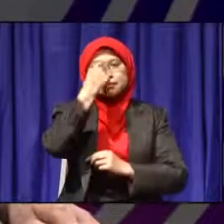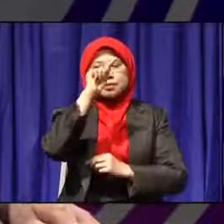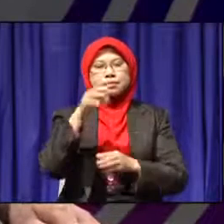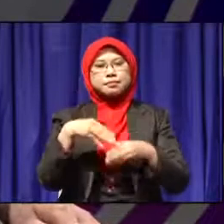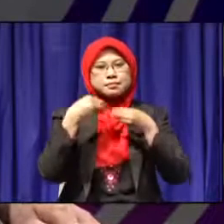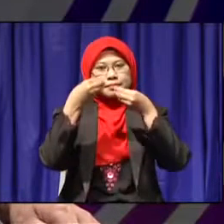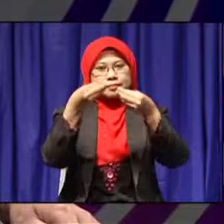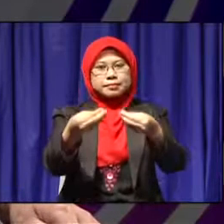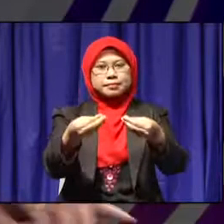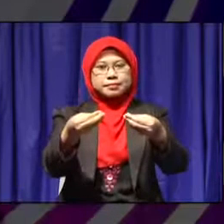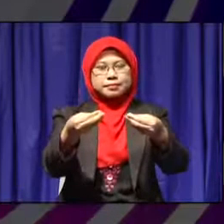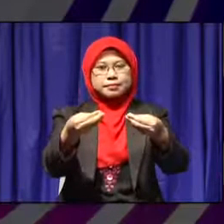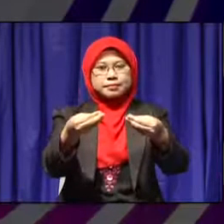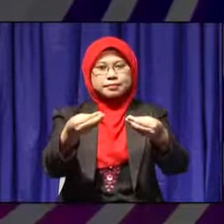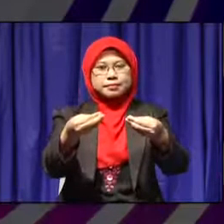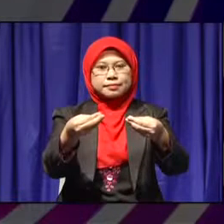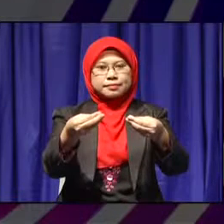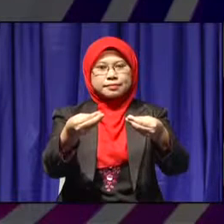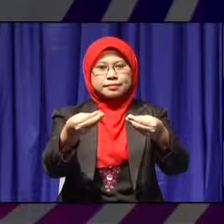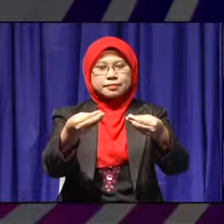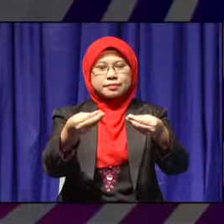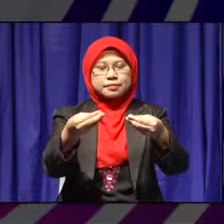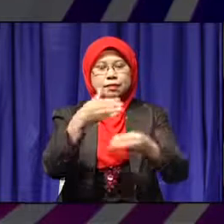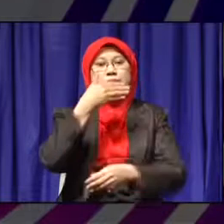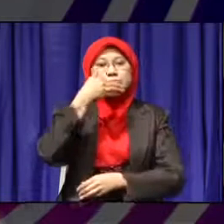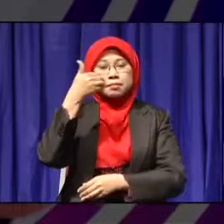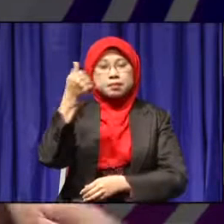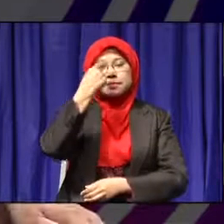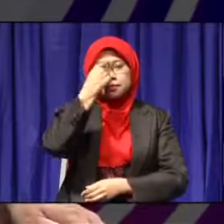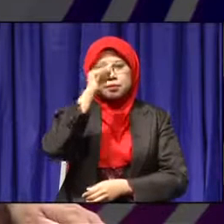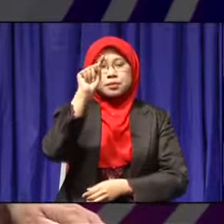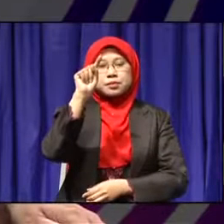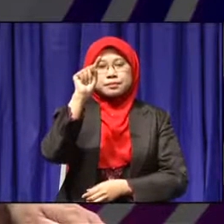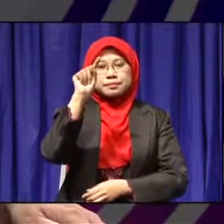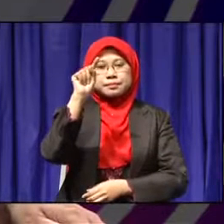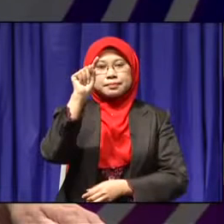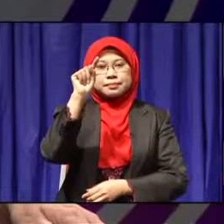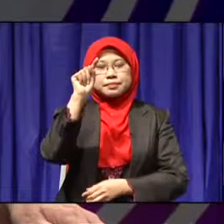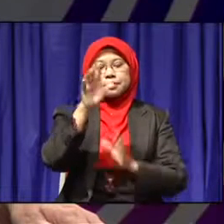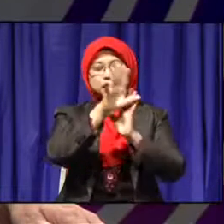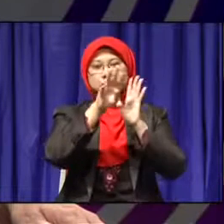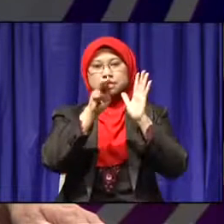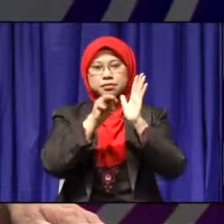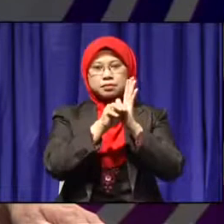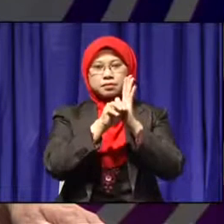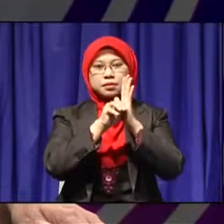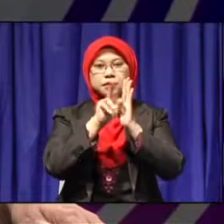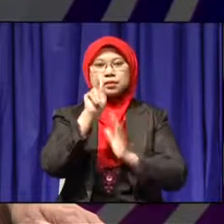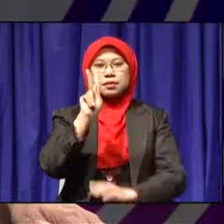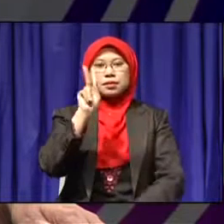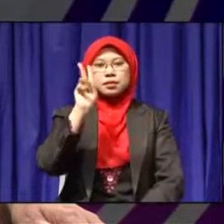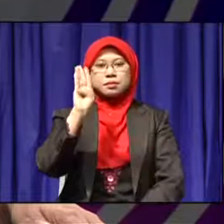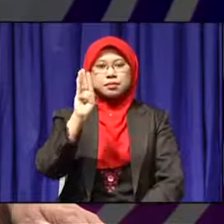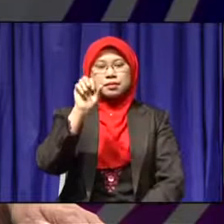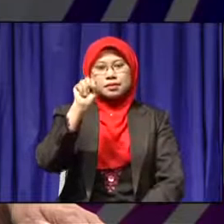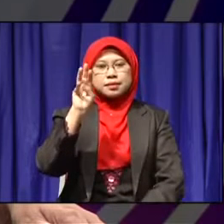memberikan kado yang lebih baik kepada my God dalam gbsm ini ya